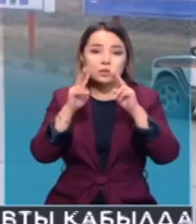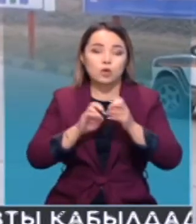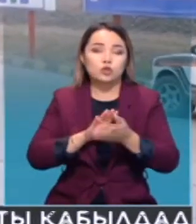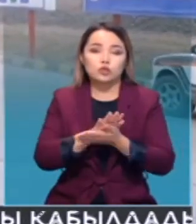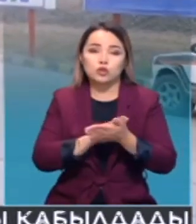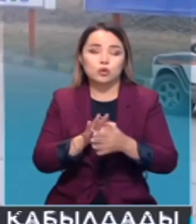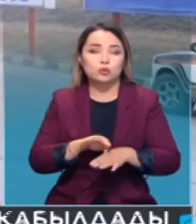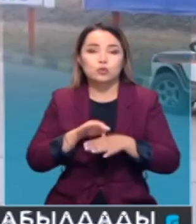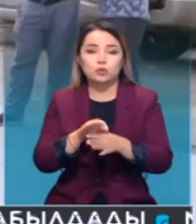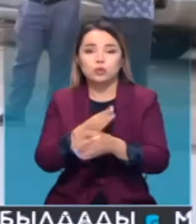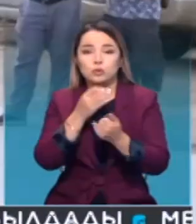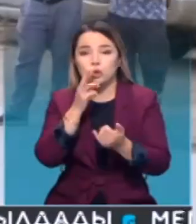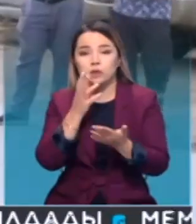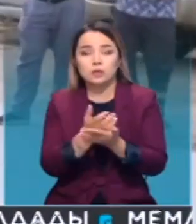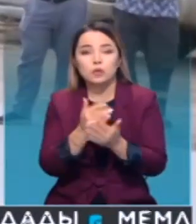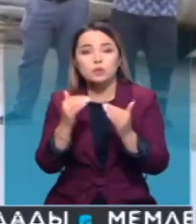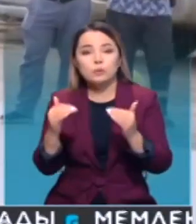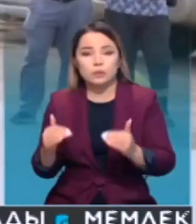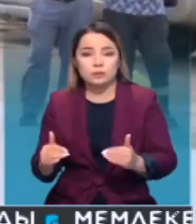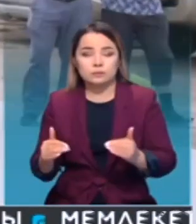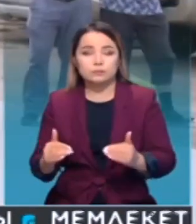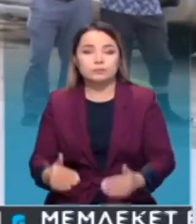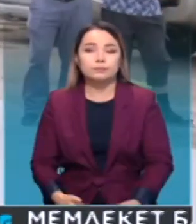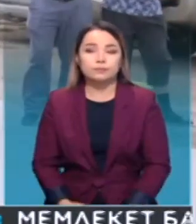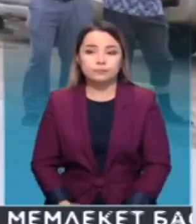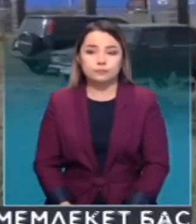мүлдем жүргізілмейді, жалақы төмен.